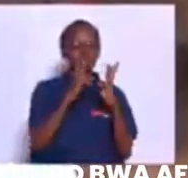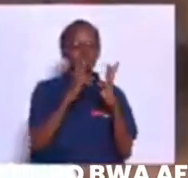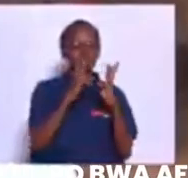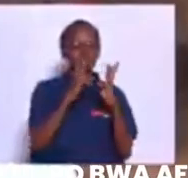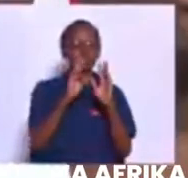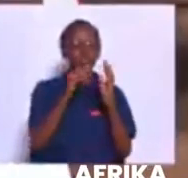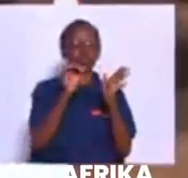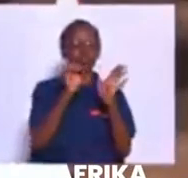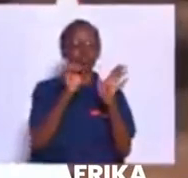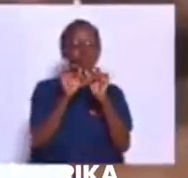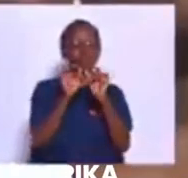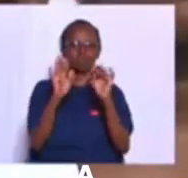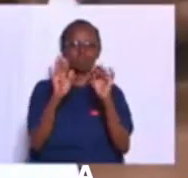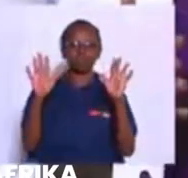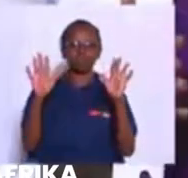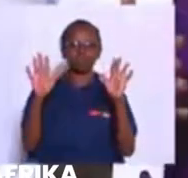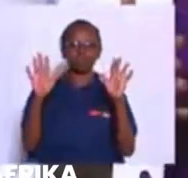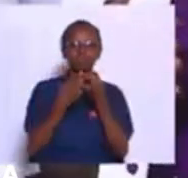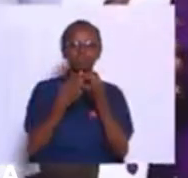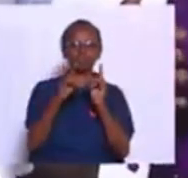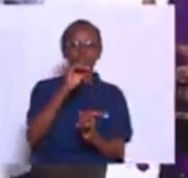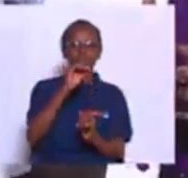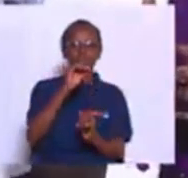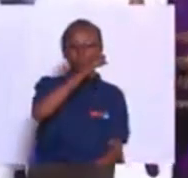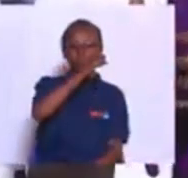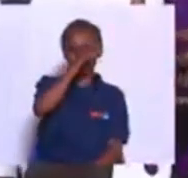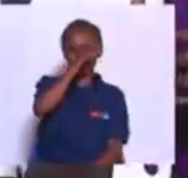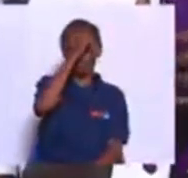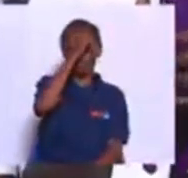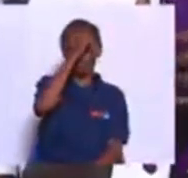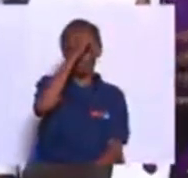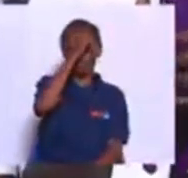kamsulubisha lakini kafufuka.